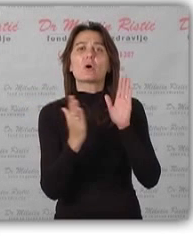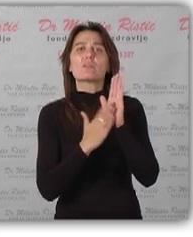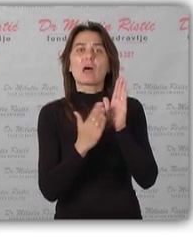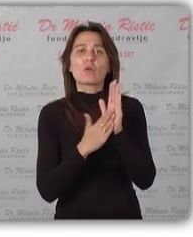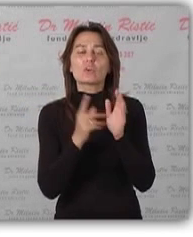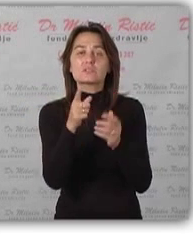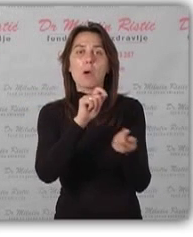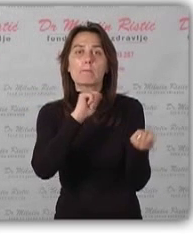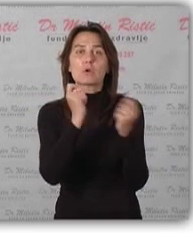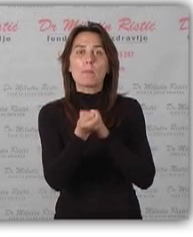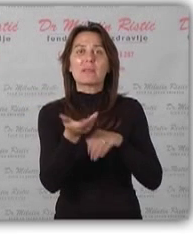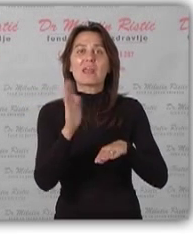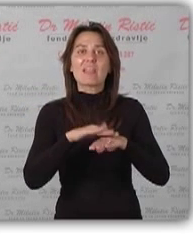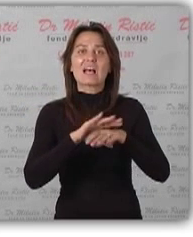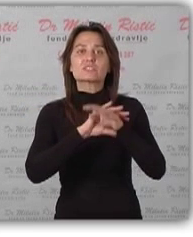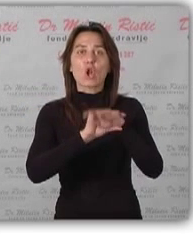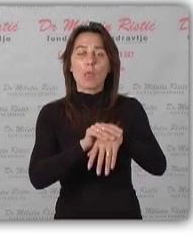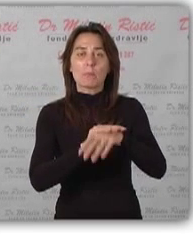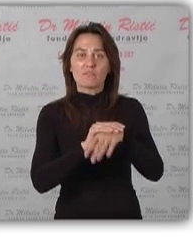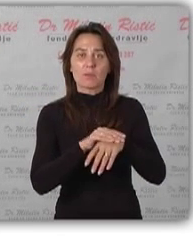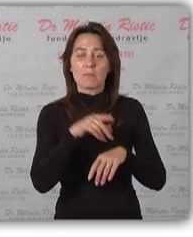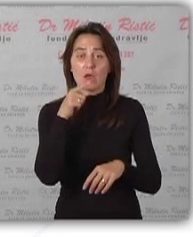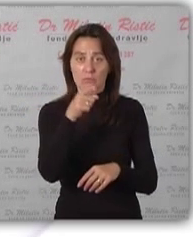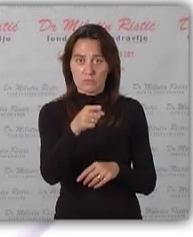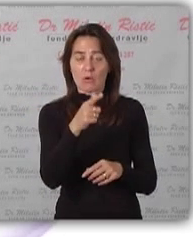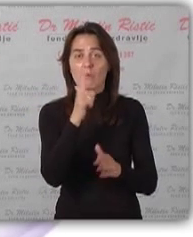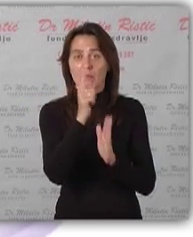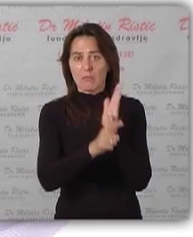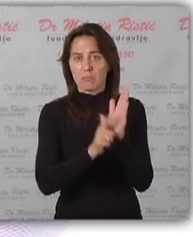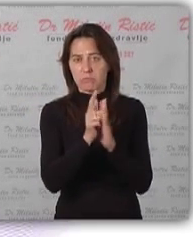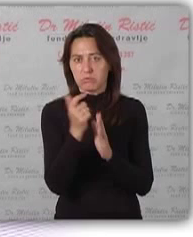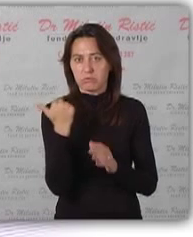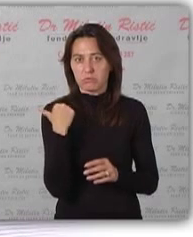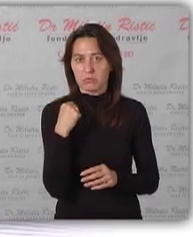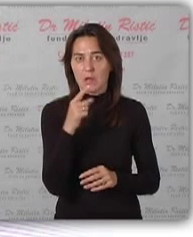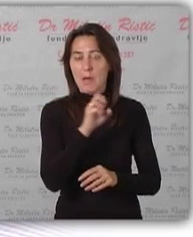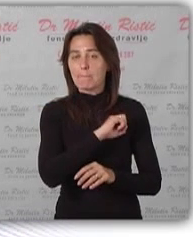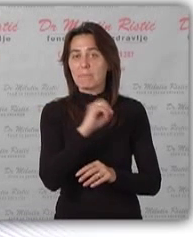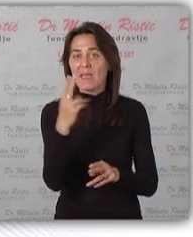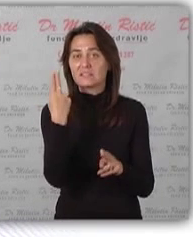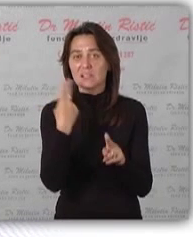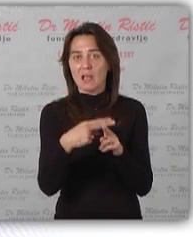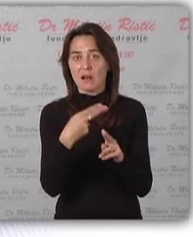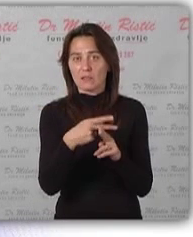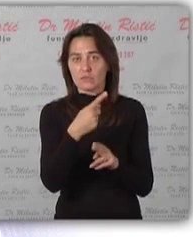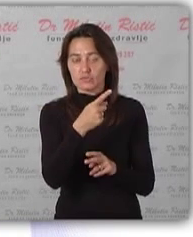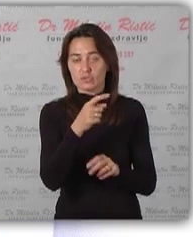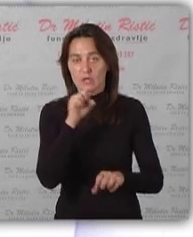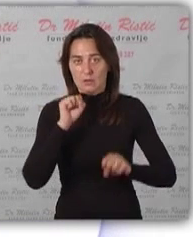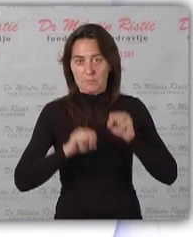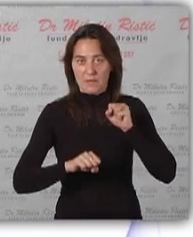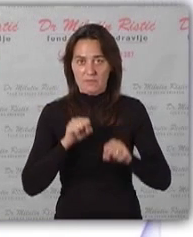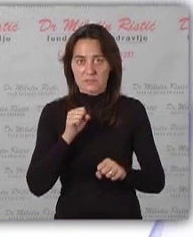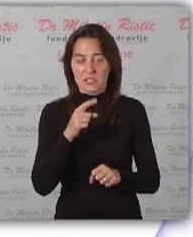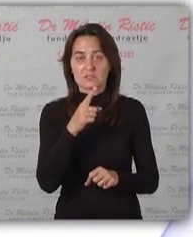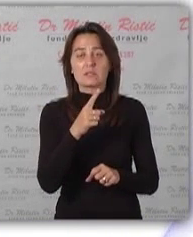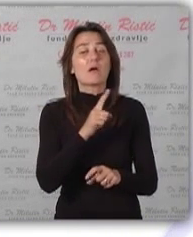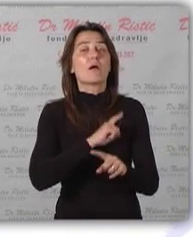možemo dokazati artrotske promene na zglobovima. U toj dobi oni su još uvek bez kliničkih